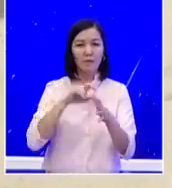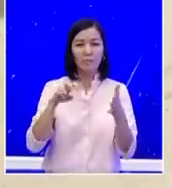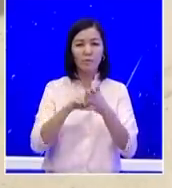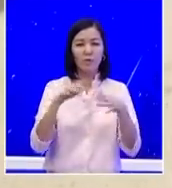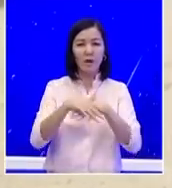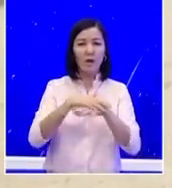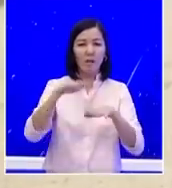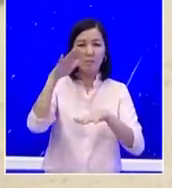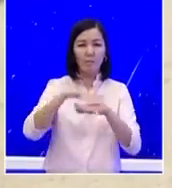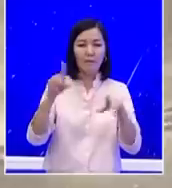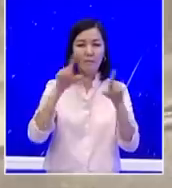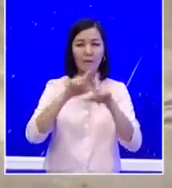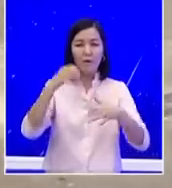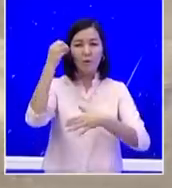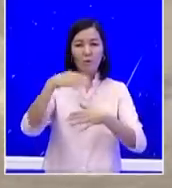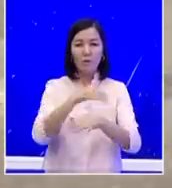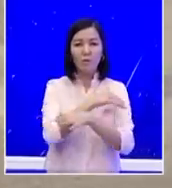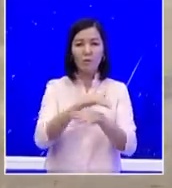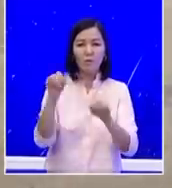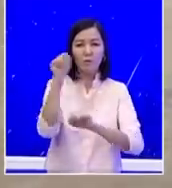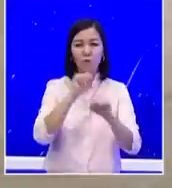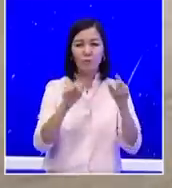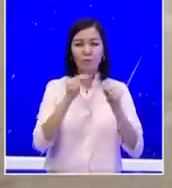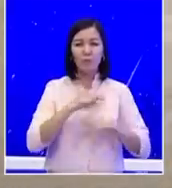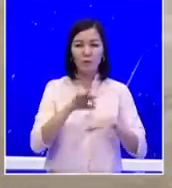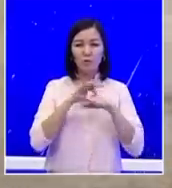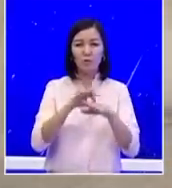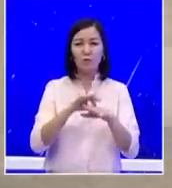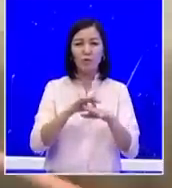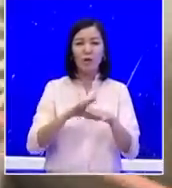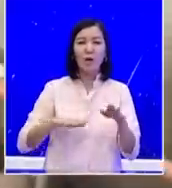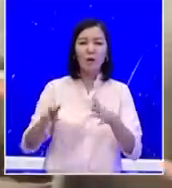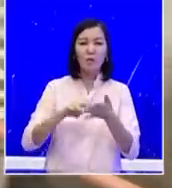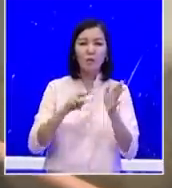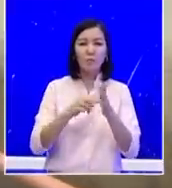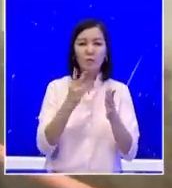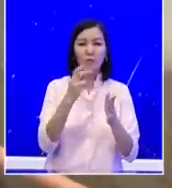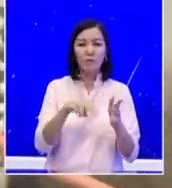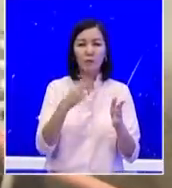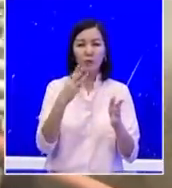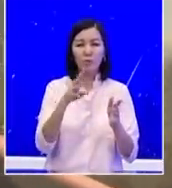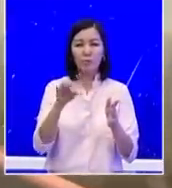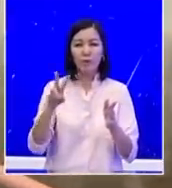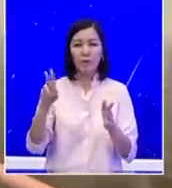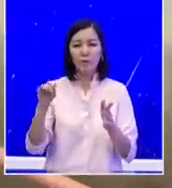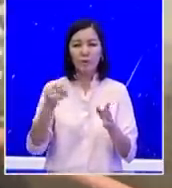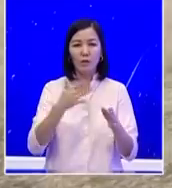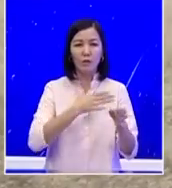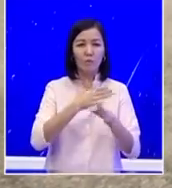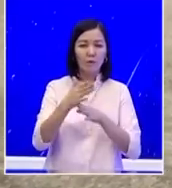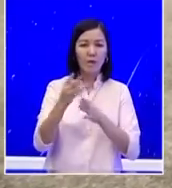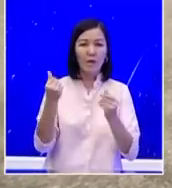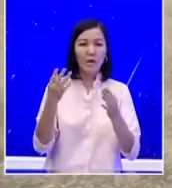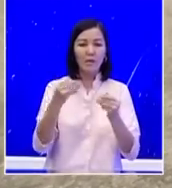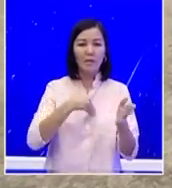банк мекемелер мен орталық көшелерде залалсыздандыру жұмыстары жүргізіледі. Ол үшін аудандық бюджеттен 24 миллион теңге бөлінген.